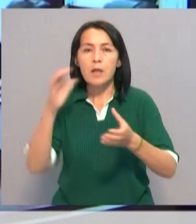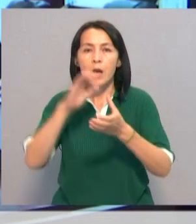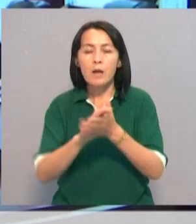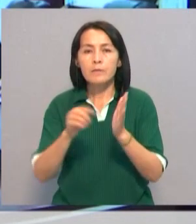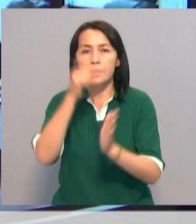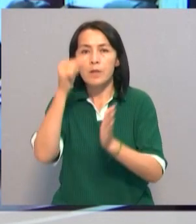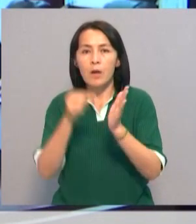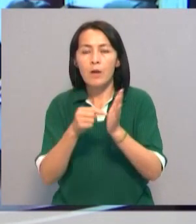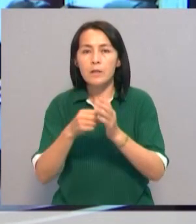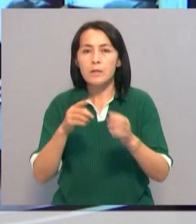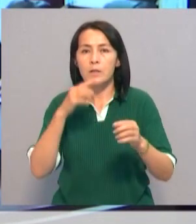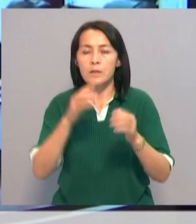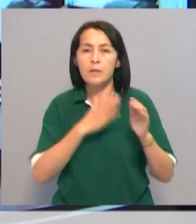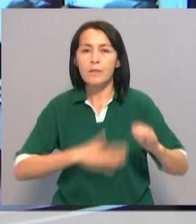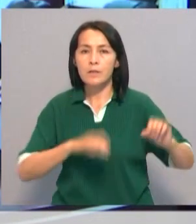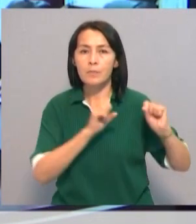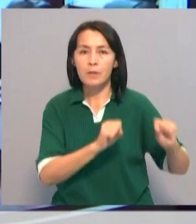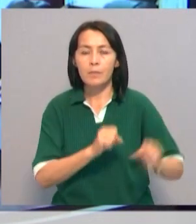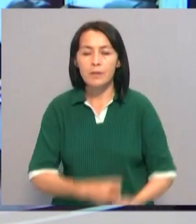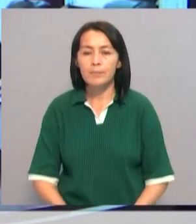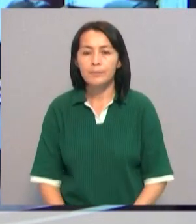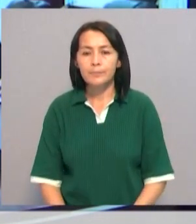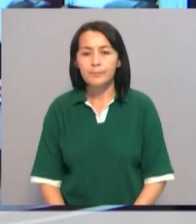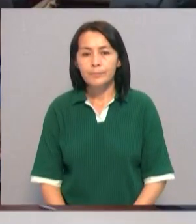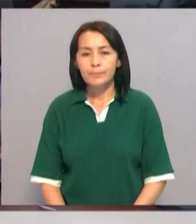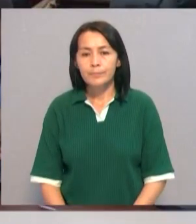с вопросом общественной безопасности.